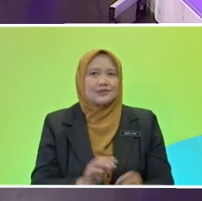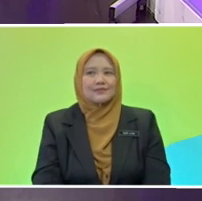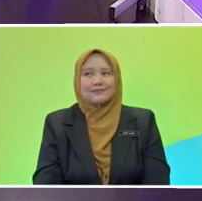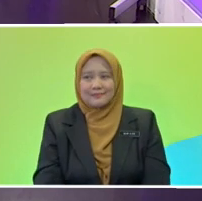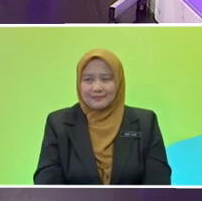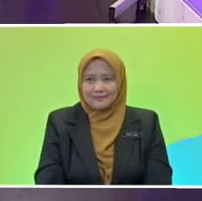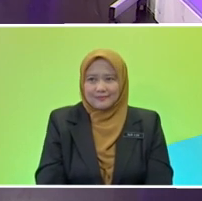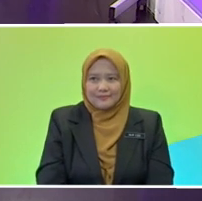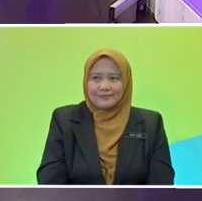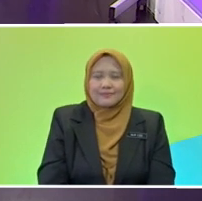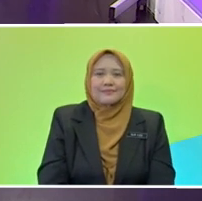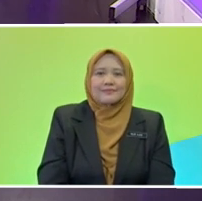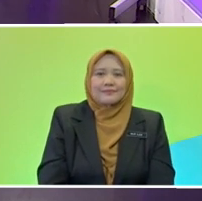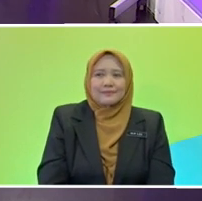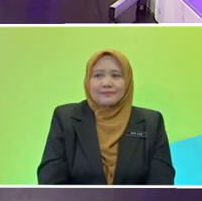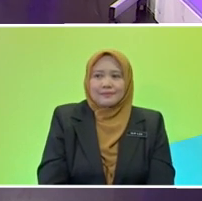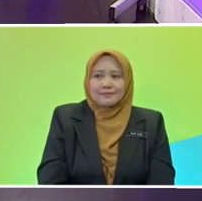baik di sini